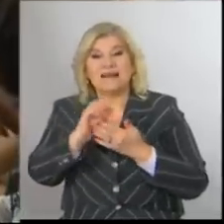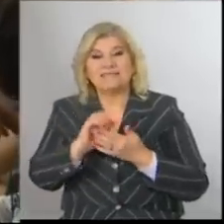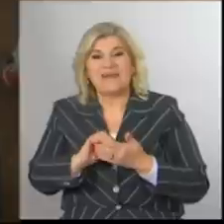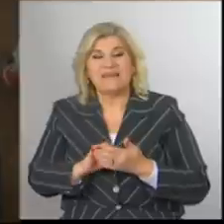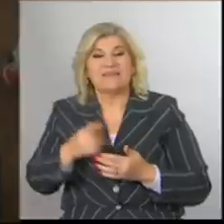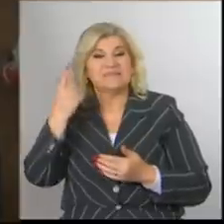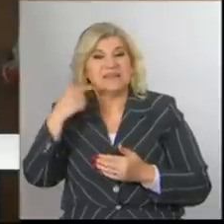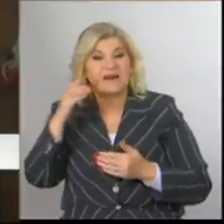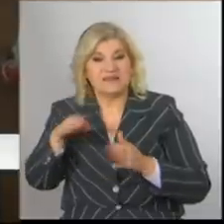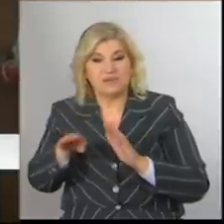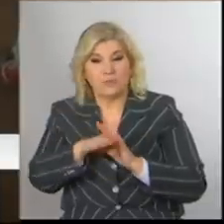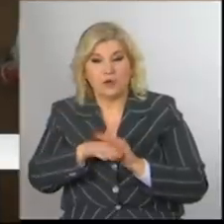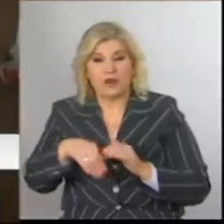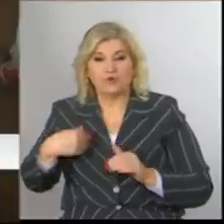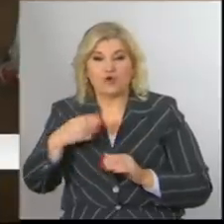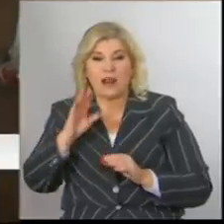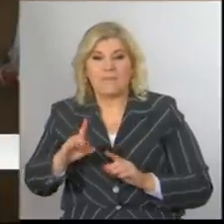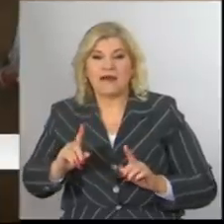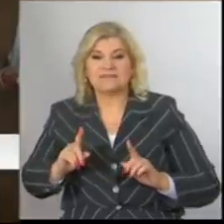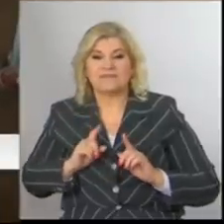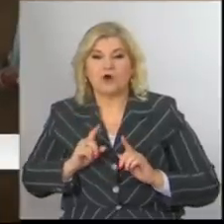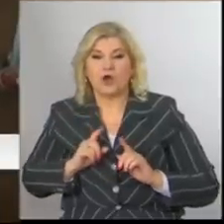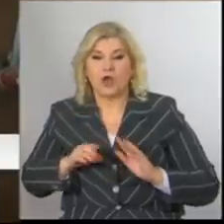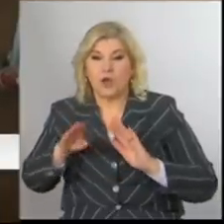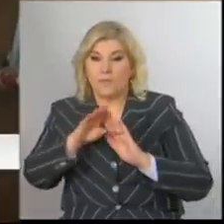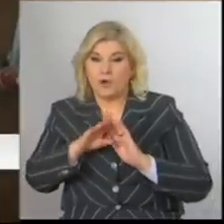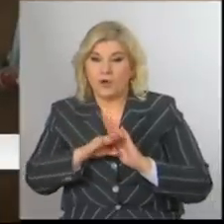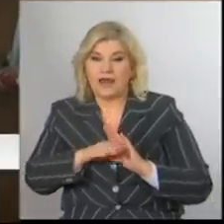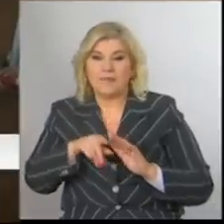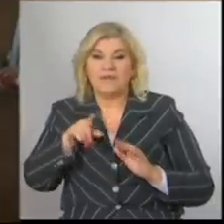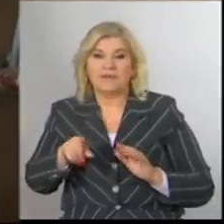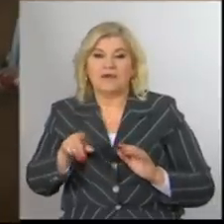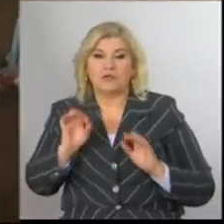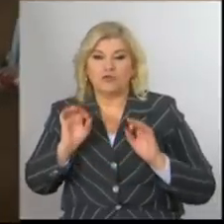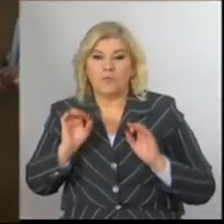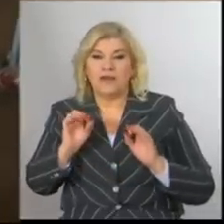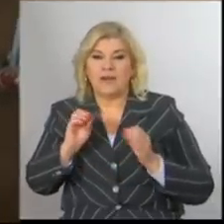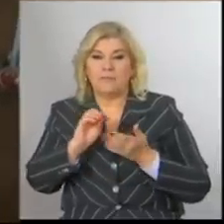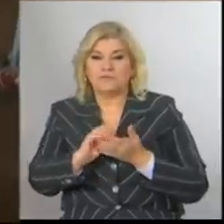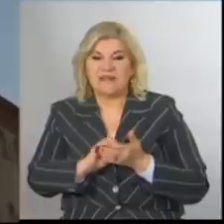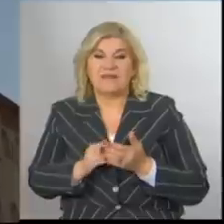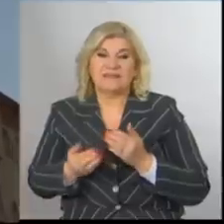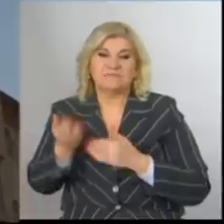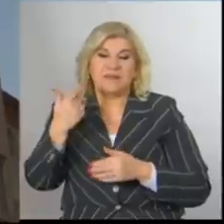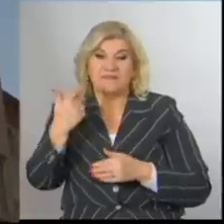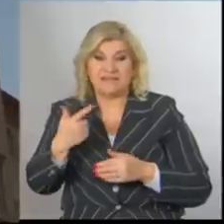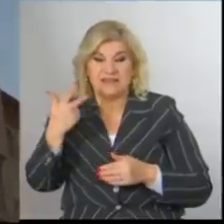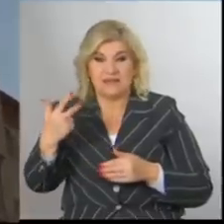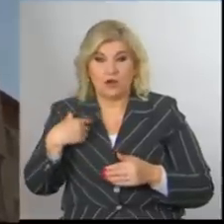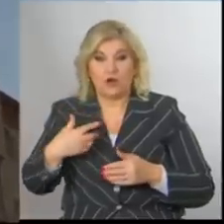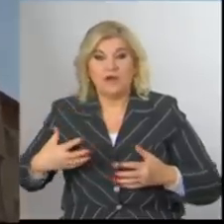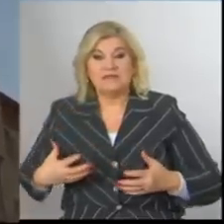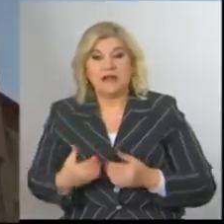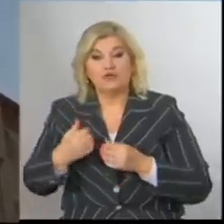programu škola má svoj program ktorý sa mi zdá že je fakt ako dobre postavený spred tých 23 rokov od založenia školy